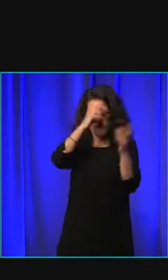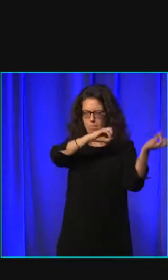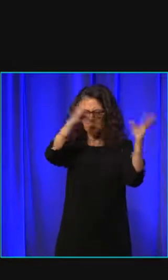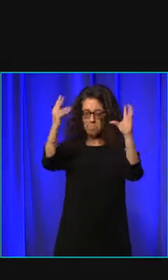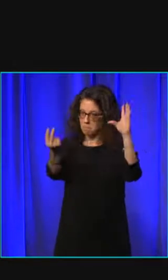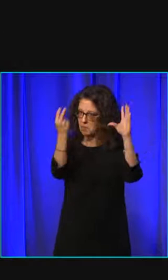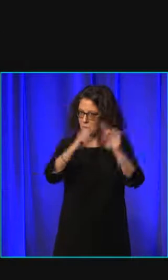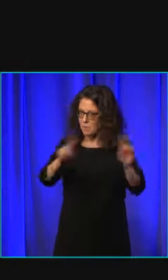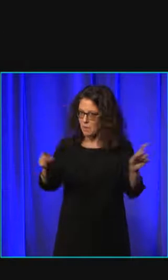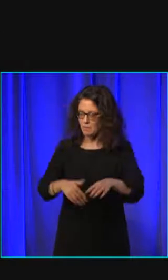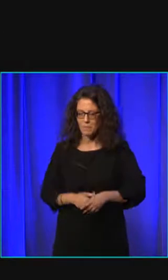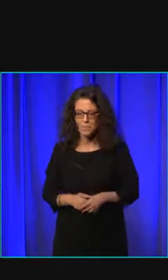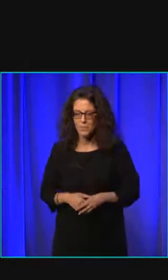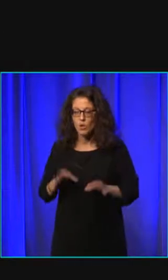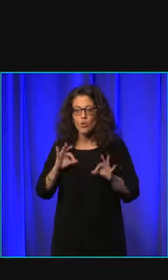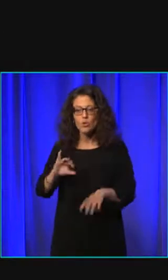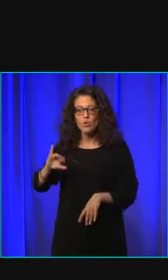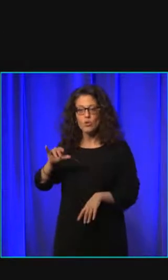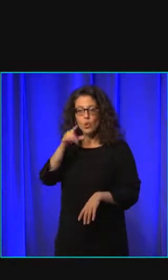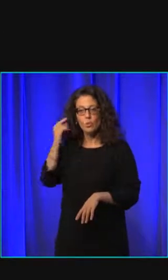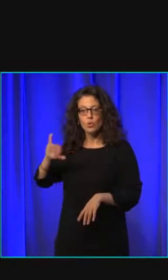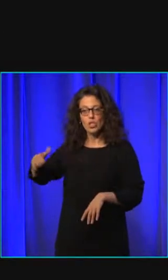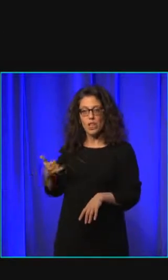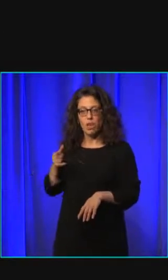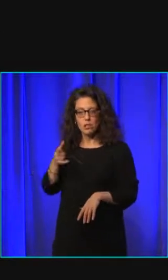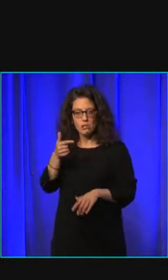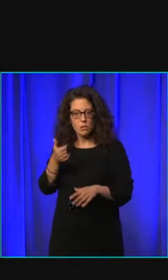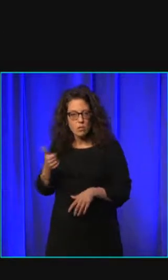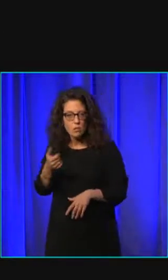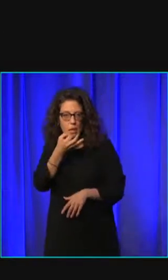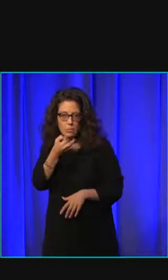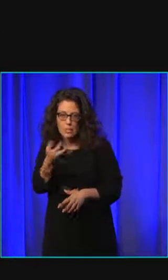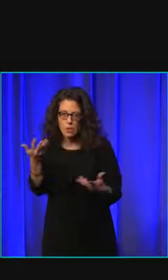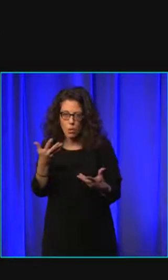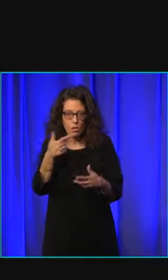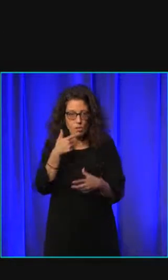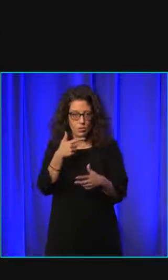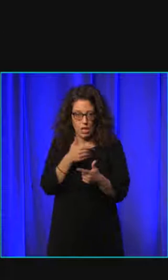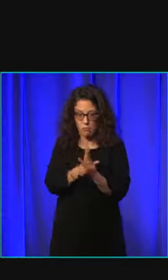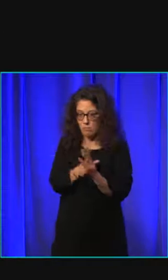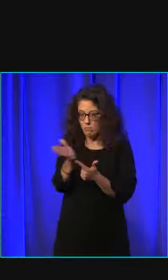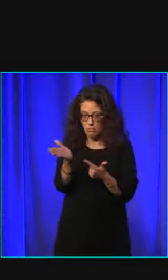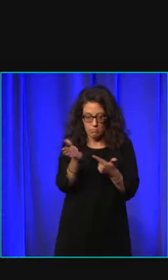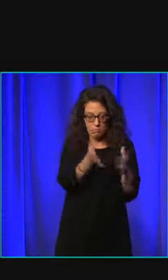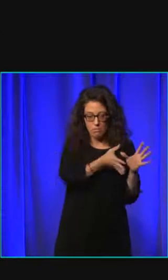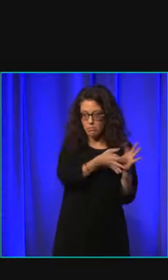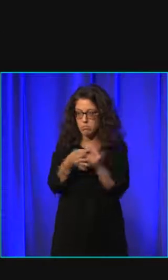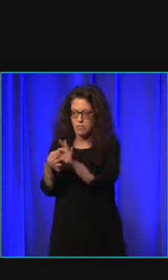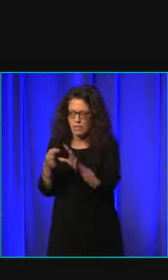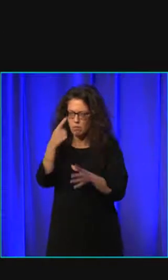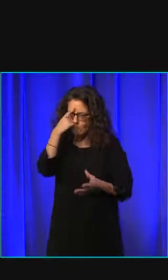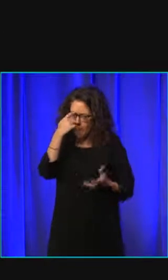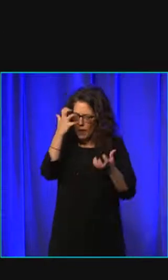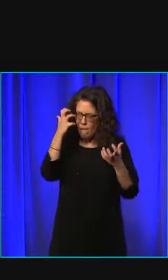ces deux parties se situent sur un continuum qui va de l'intention à